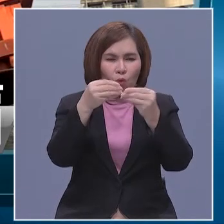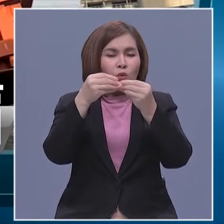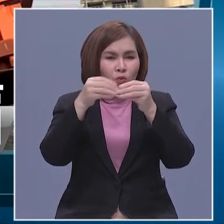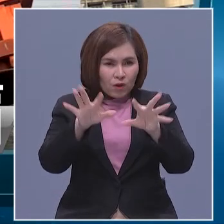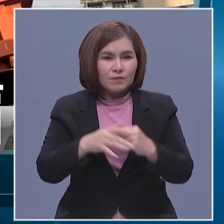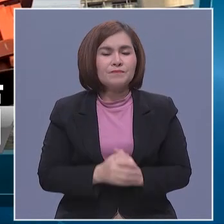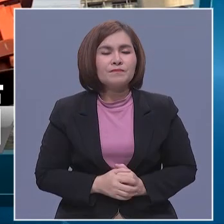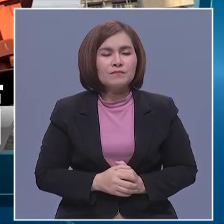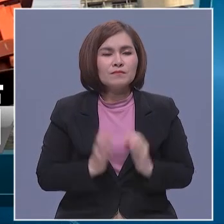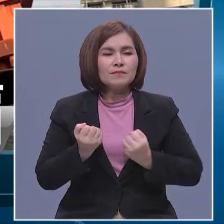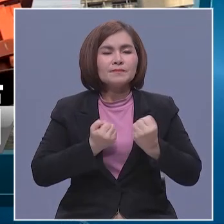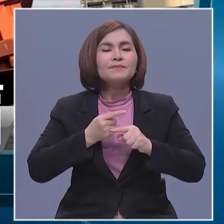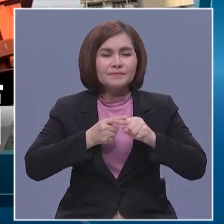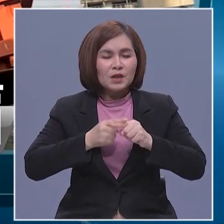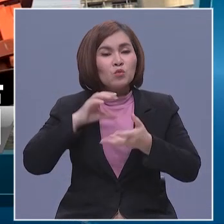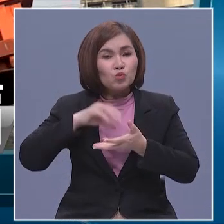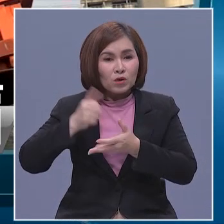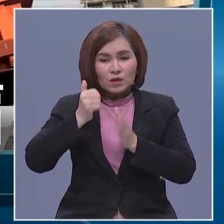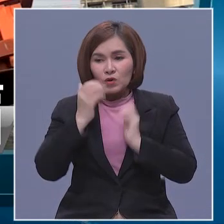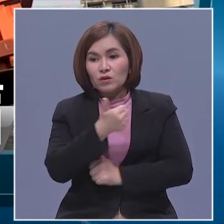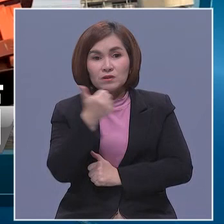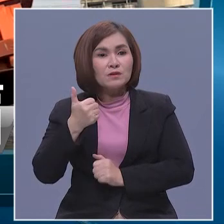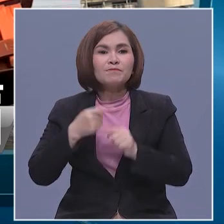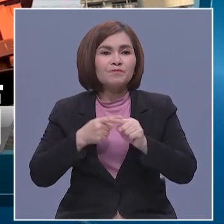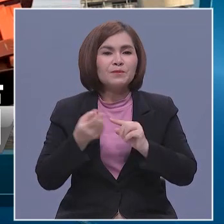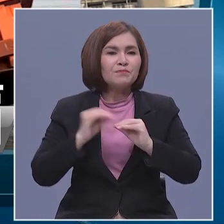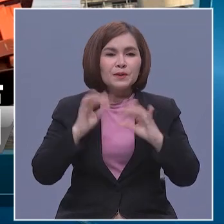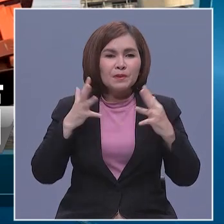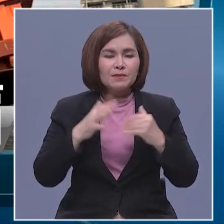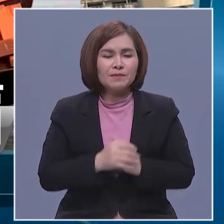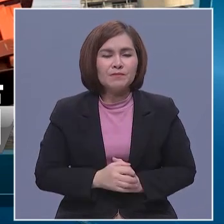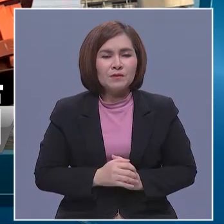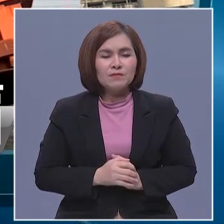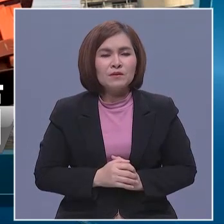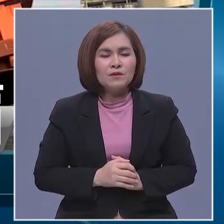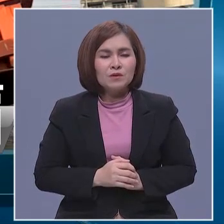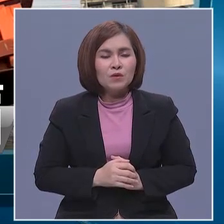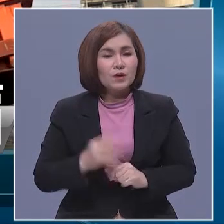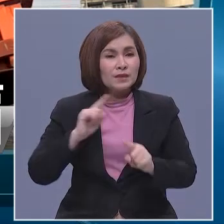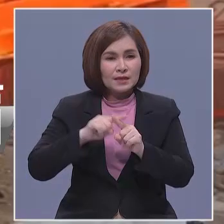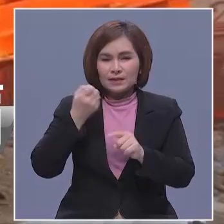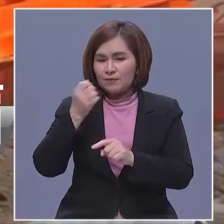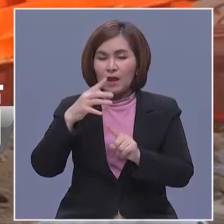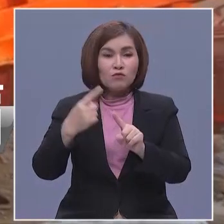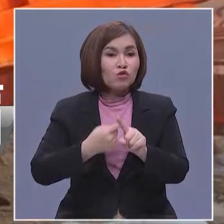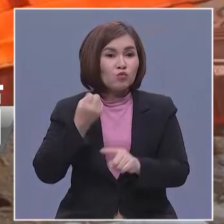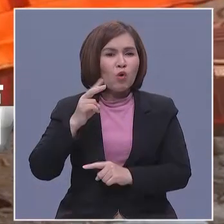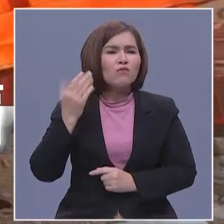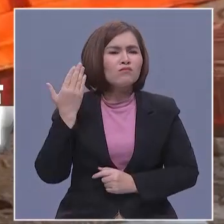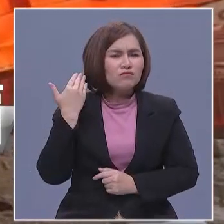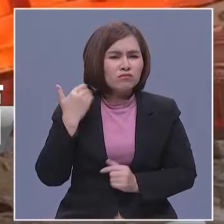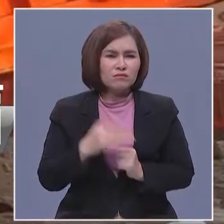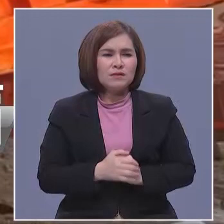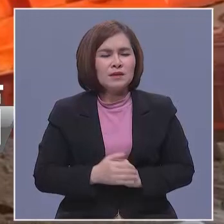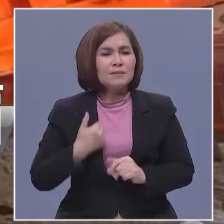คนขับรถบาดเจ็บแต่โชคดีไม่มีผู้โดยสารบนรถบัสบาดเจ็บแล้วก็ล่าสุด15ธันวาคมที่ผ่านมานี่เอง